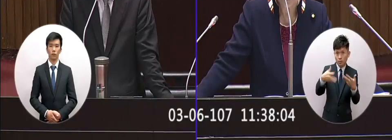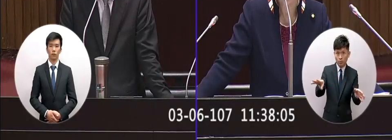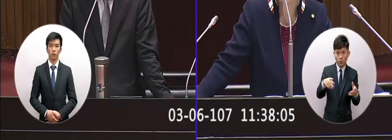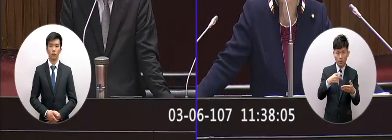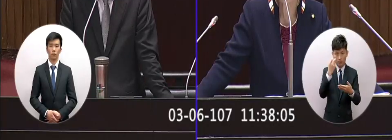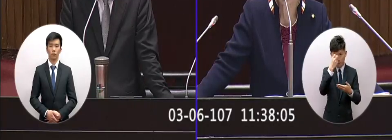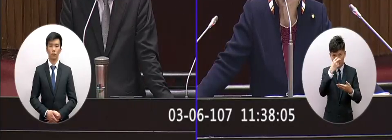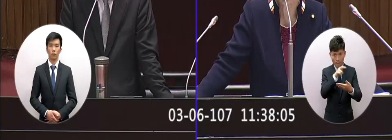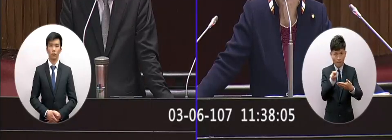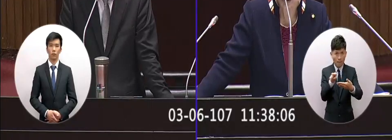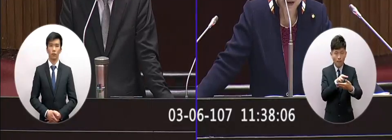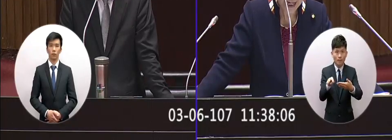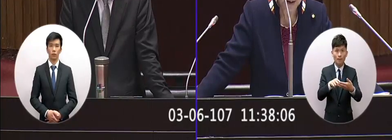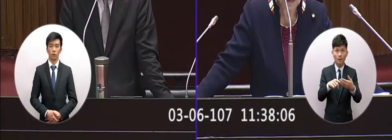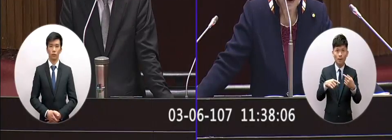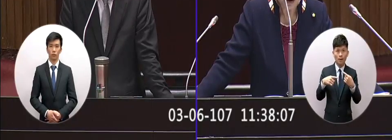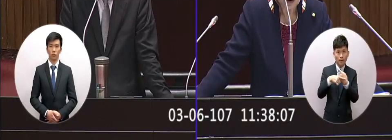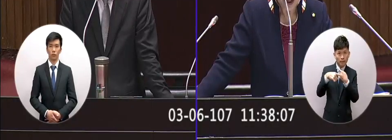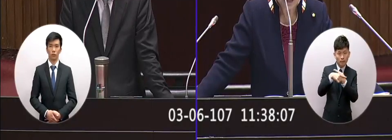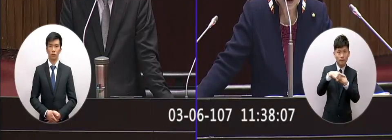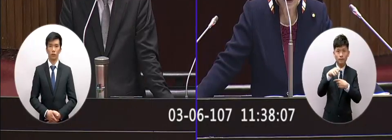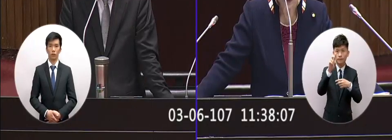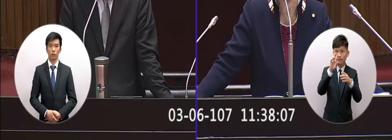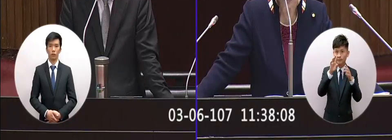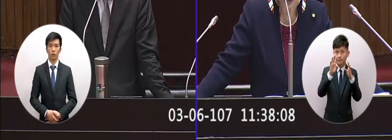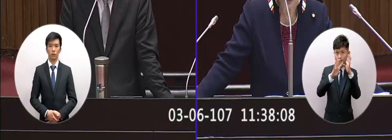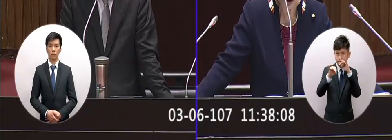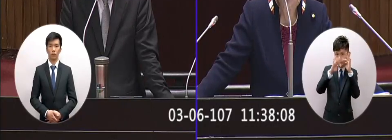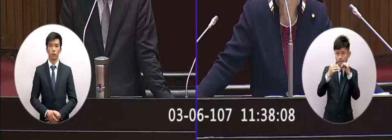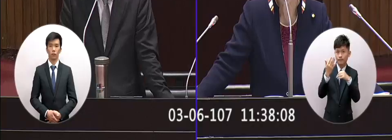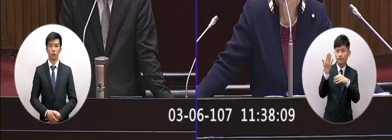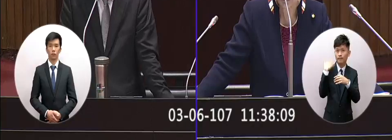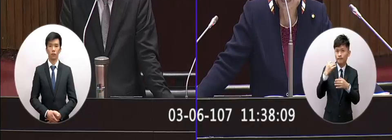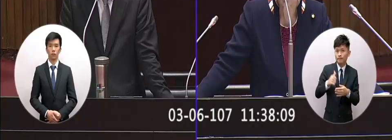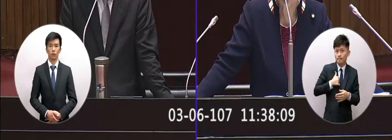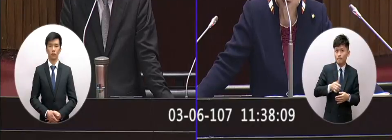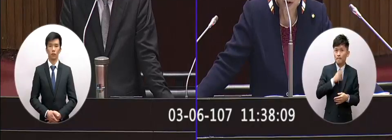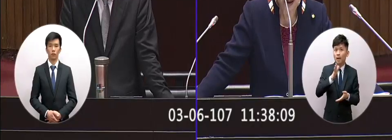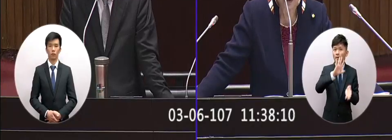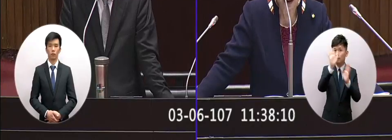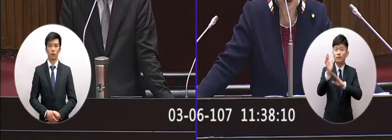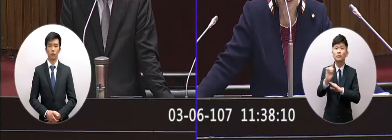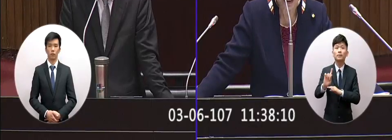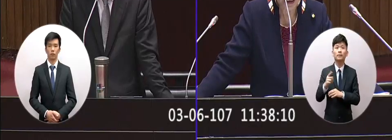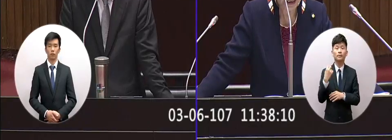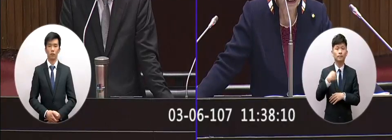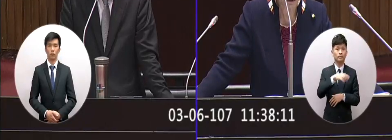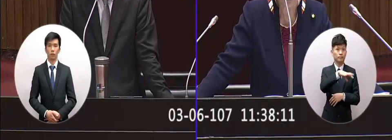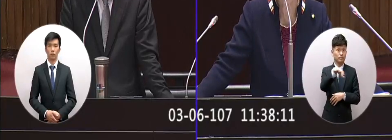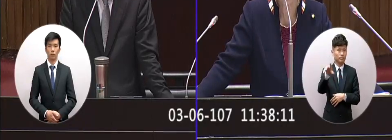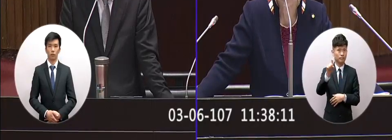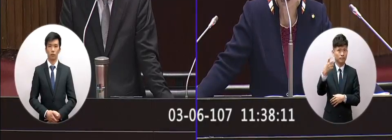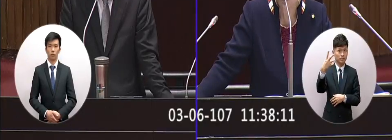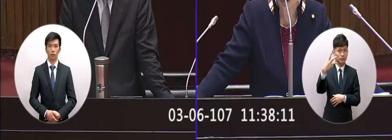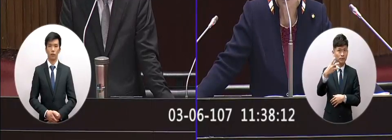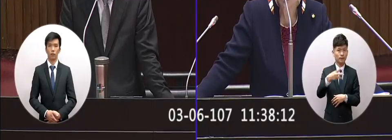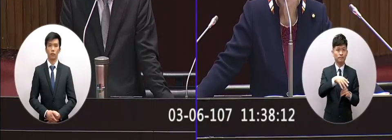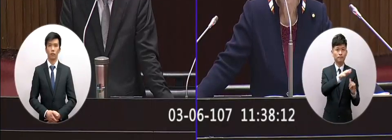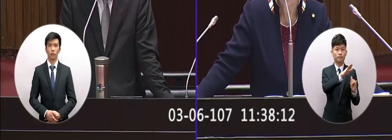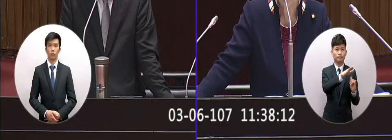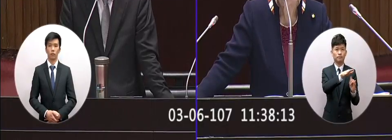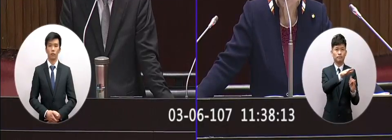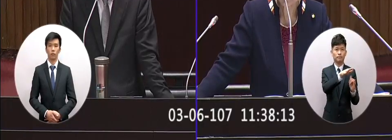会，那厘清了历史的真相。那并且呢主导全国13处的这个所谓的集体坟场的开